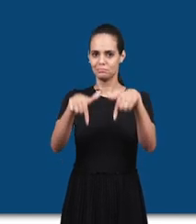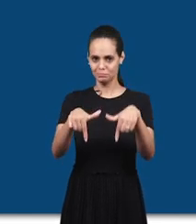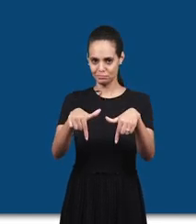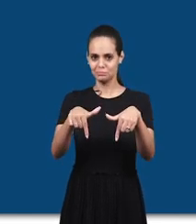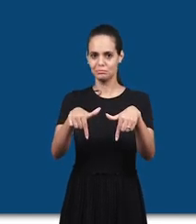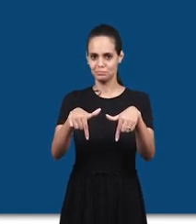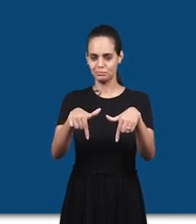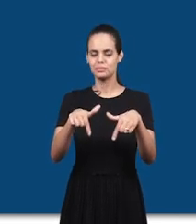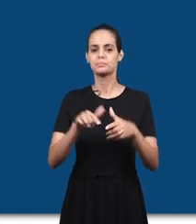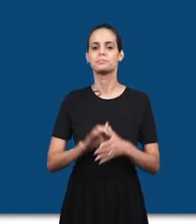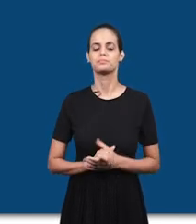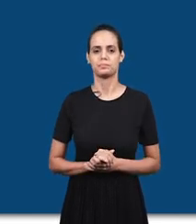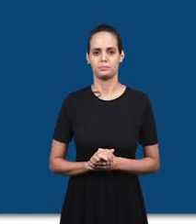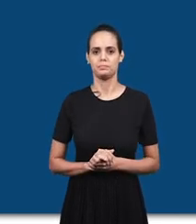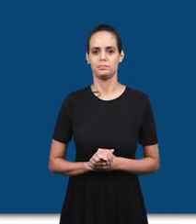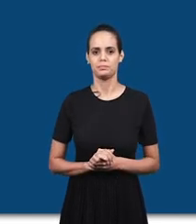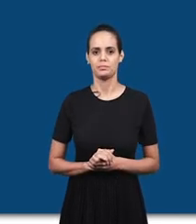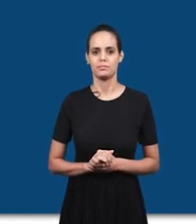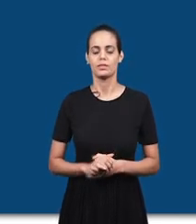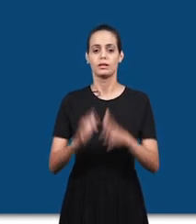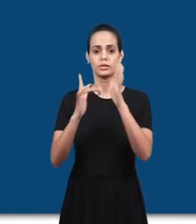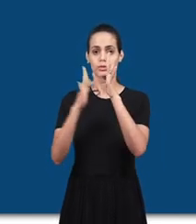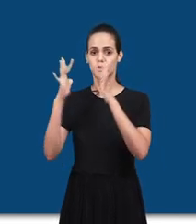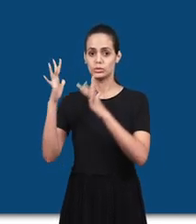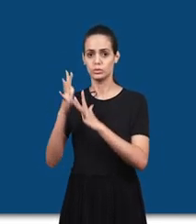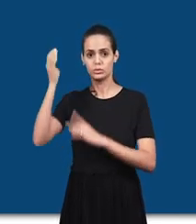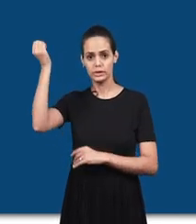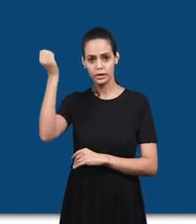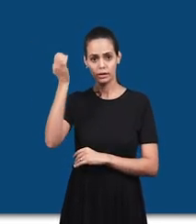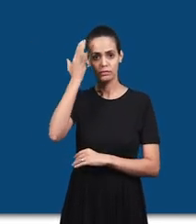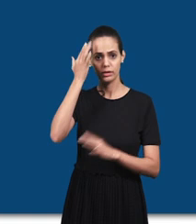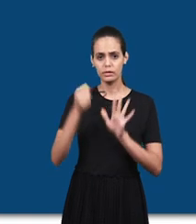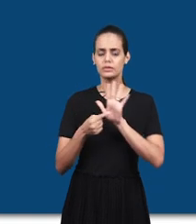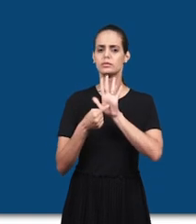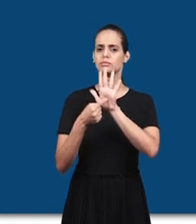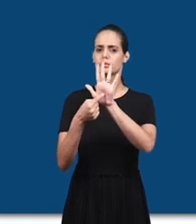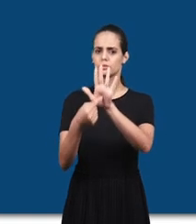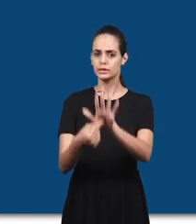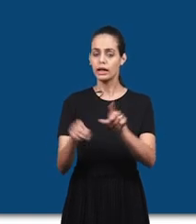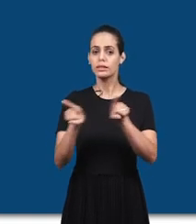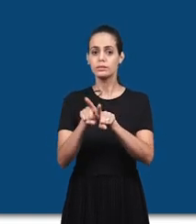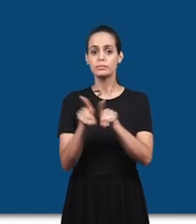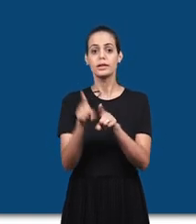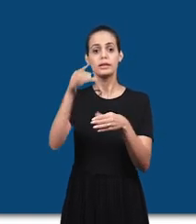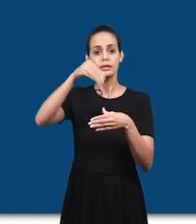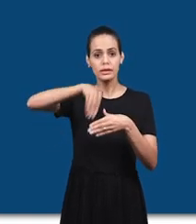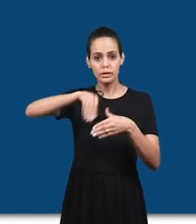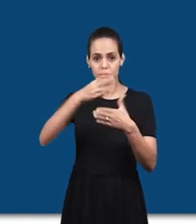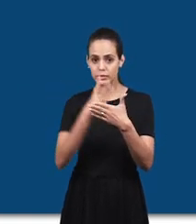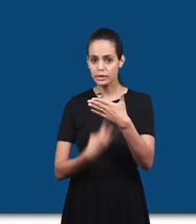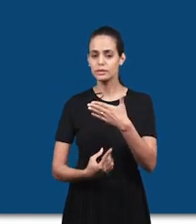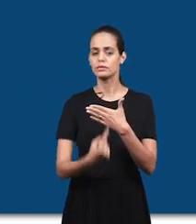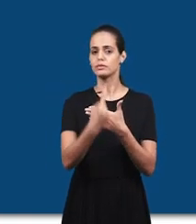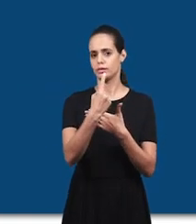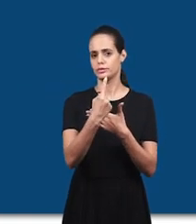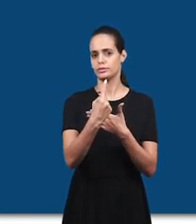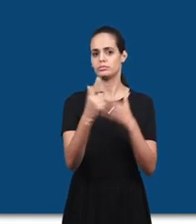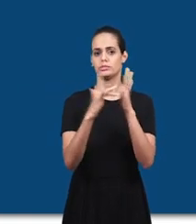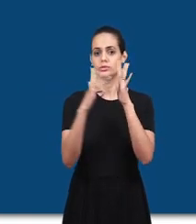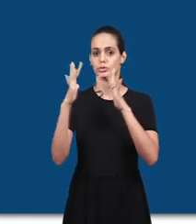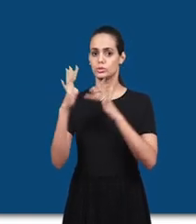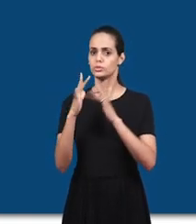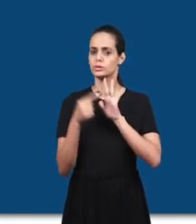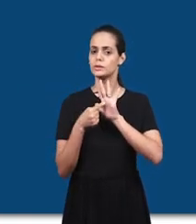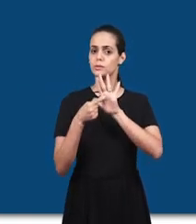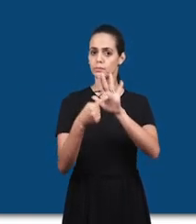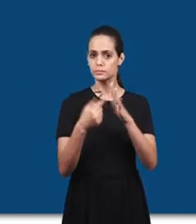pacte, dans l'opération de la Trinité. Voyez bien comment Jésus va se